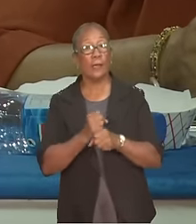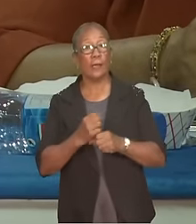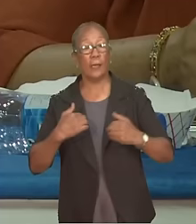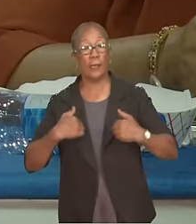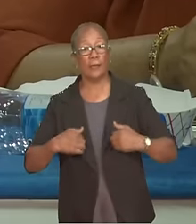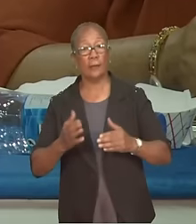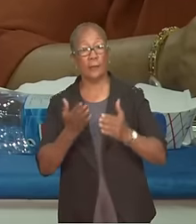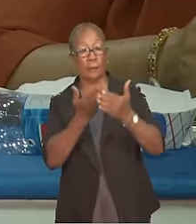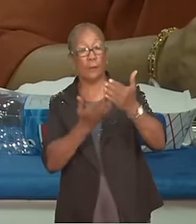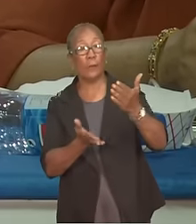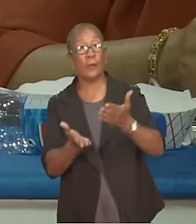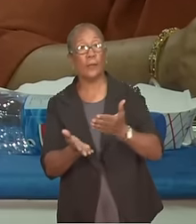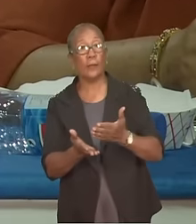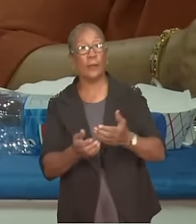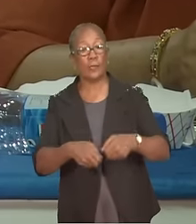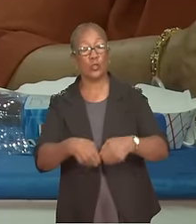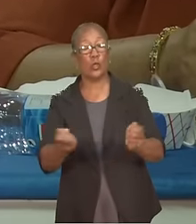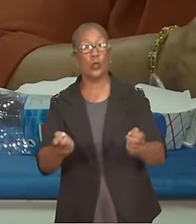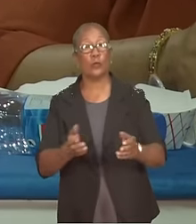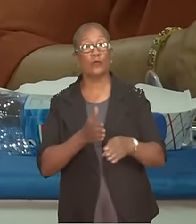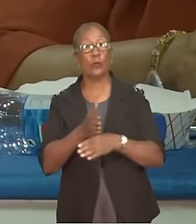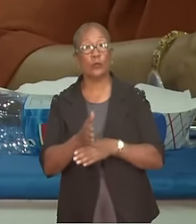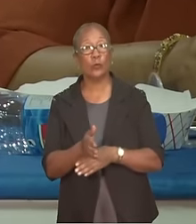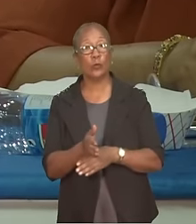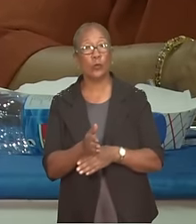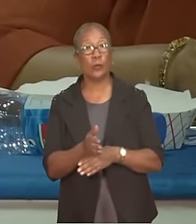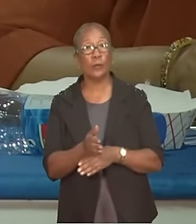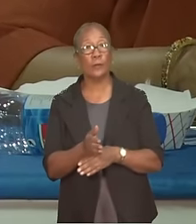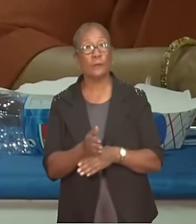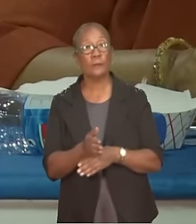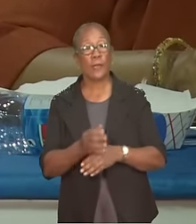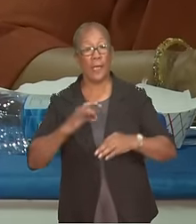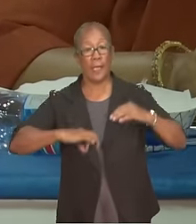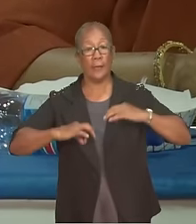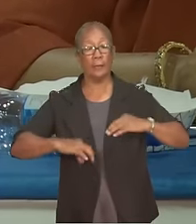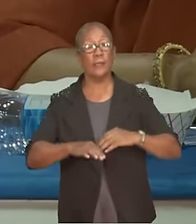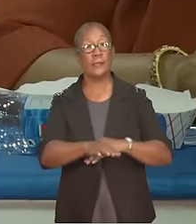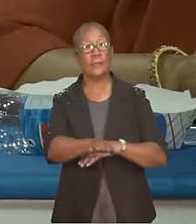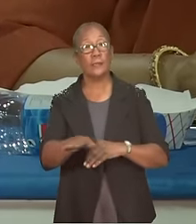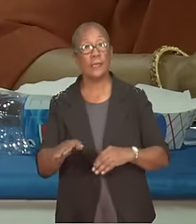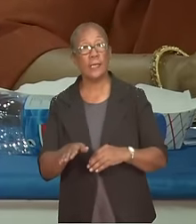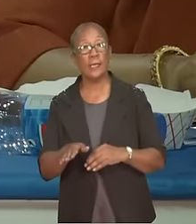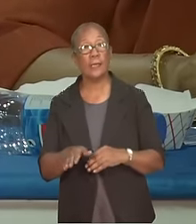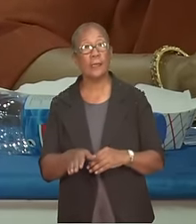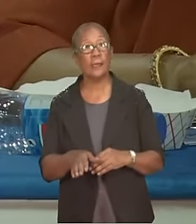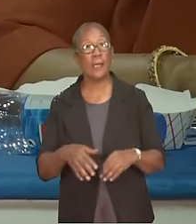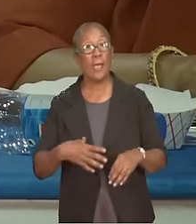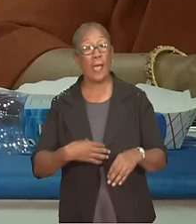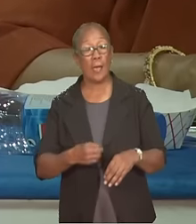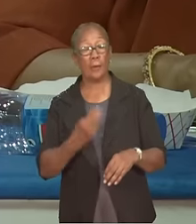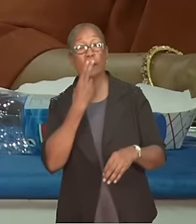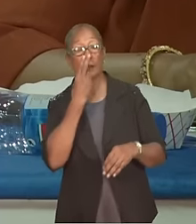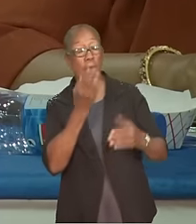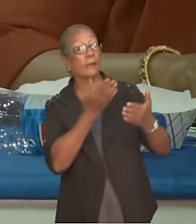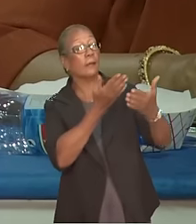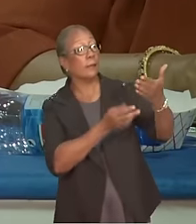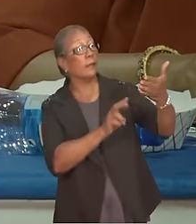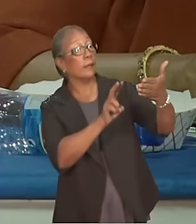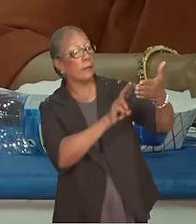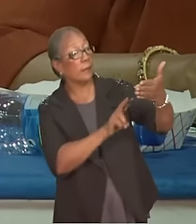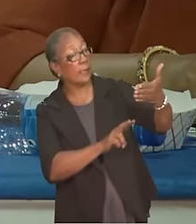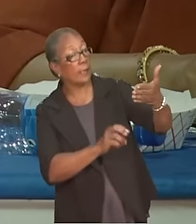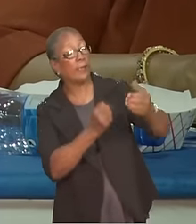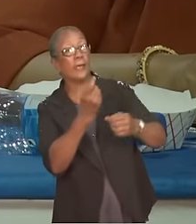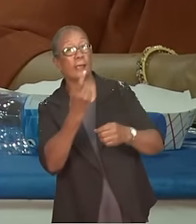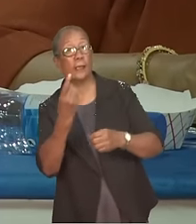survey. Werk is uitgevoerd door advisory voor het ministerie, waarbij we toch wel hebben gekeken naar een